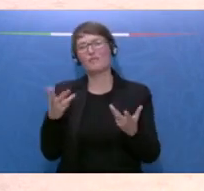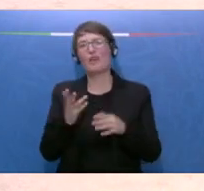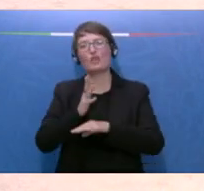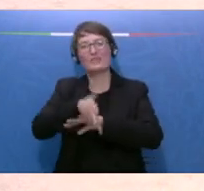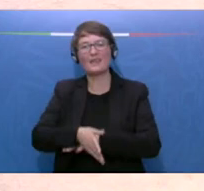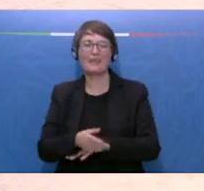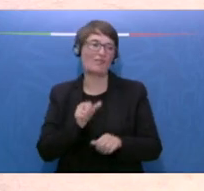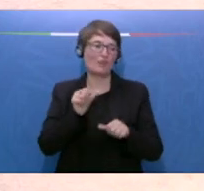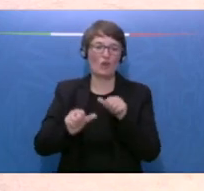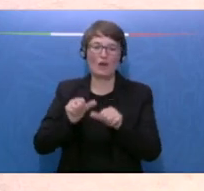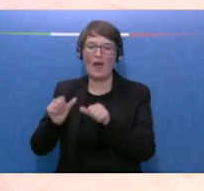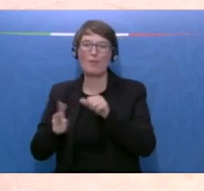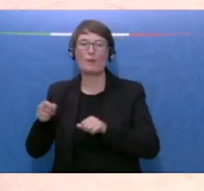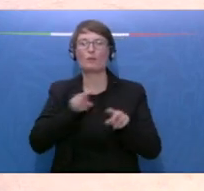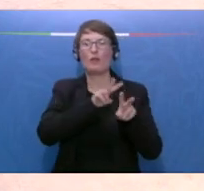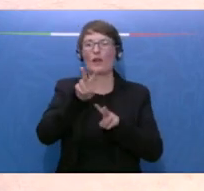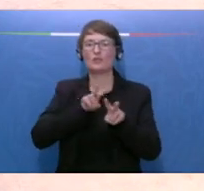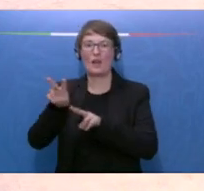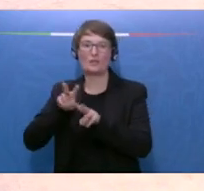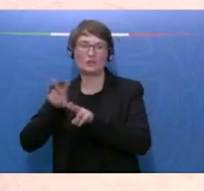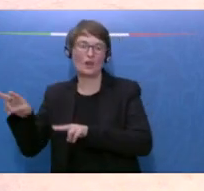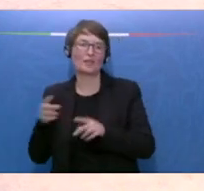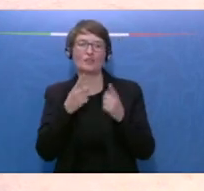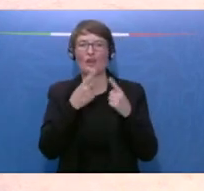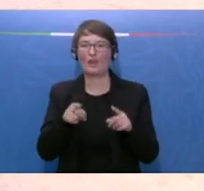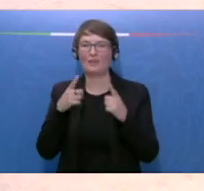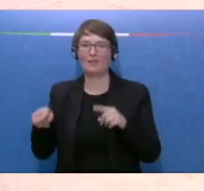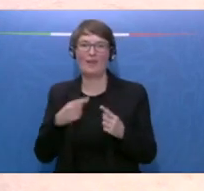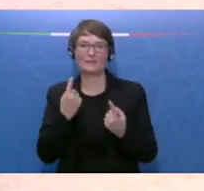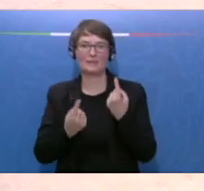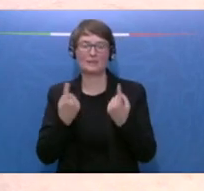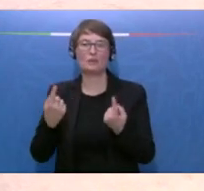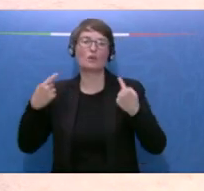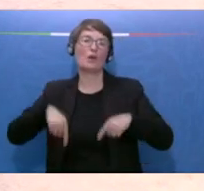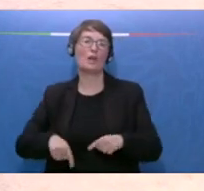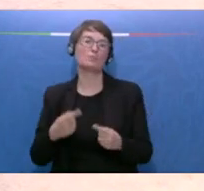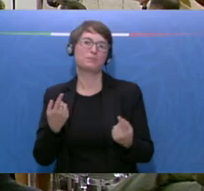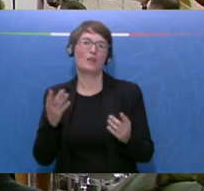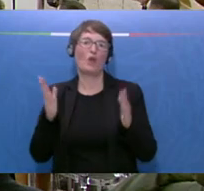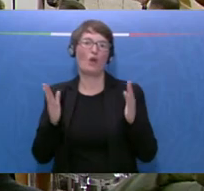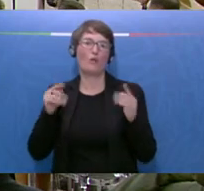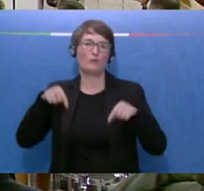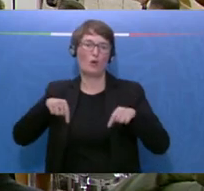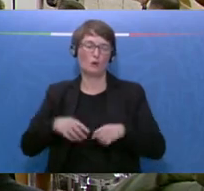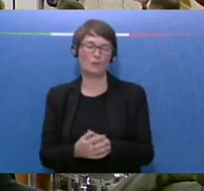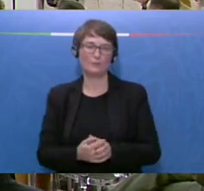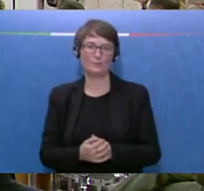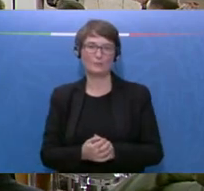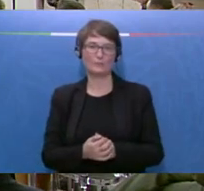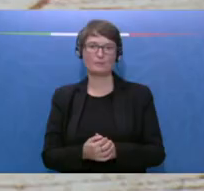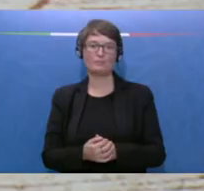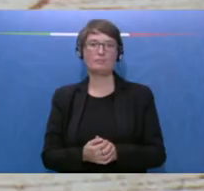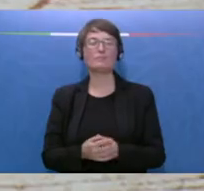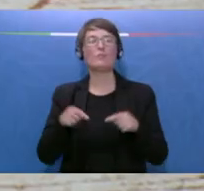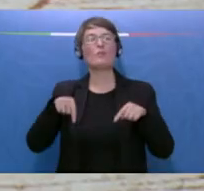quindi è su quello che oggi avviene il confronto ecco grazie ora c'è